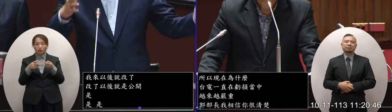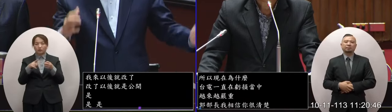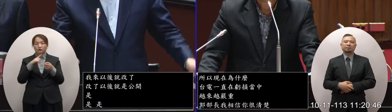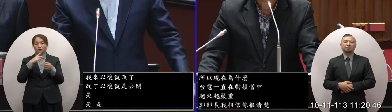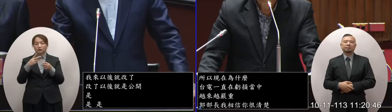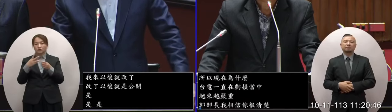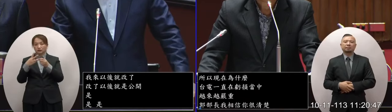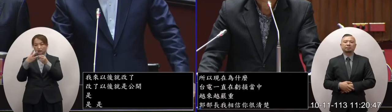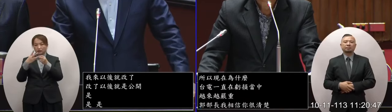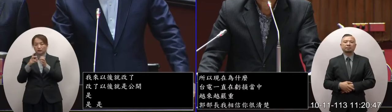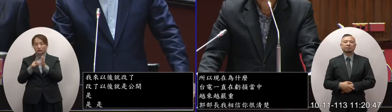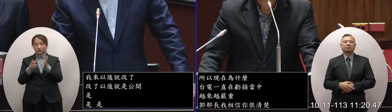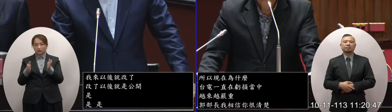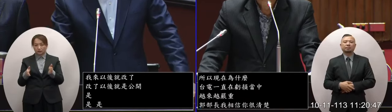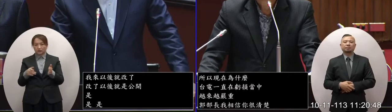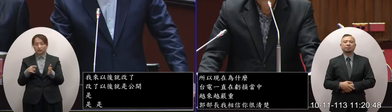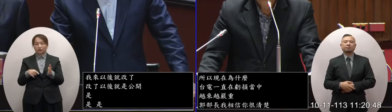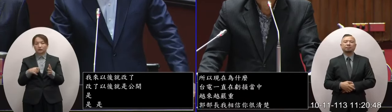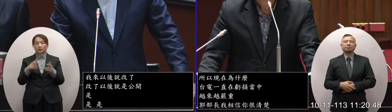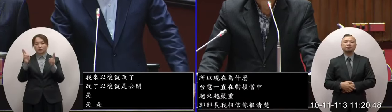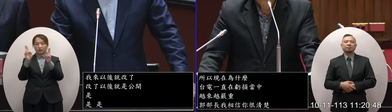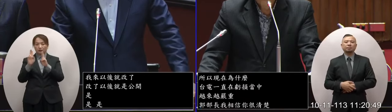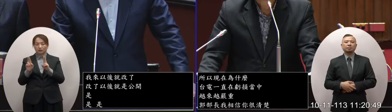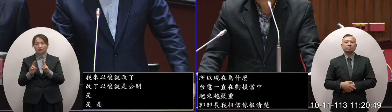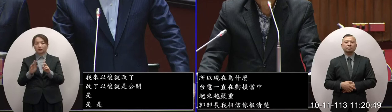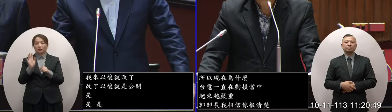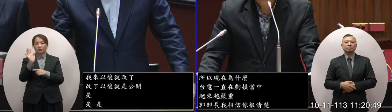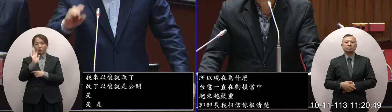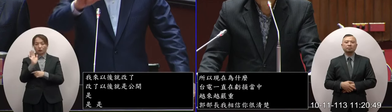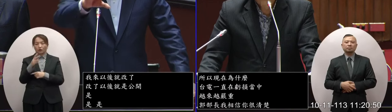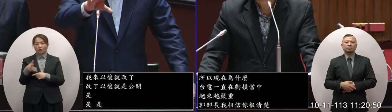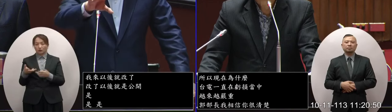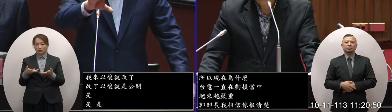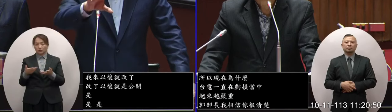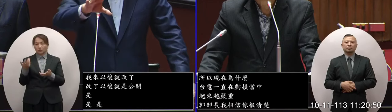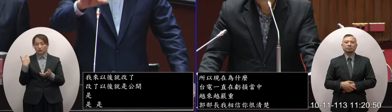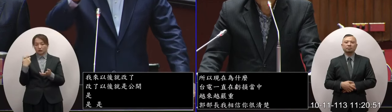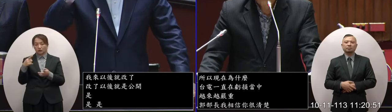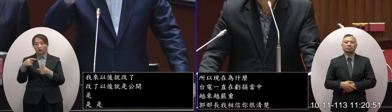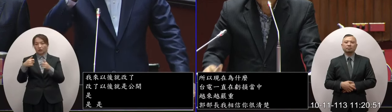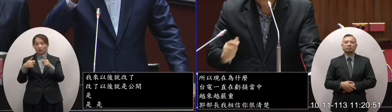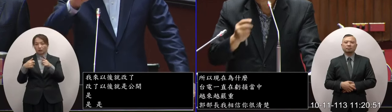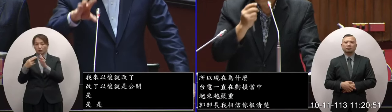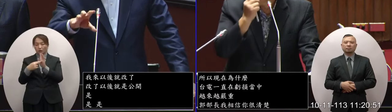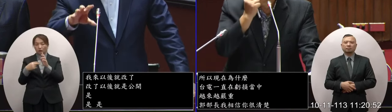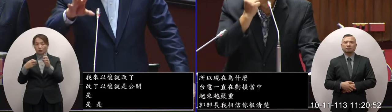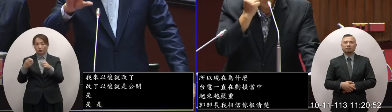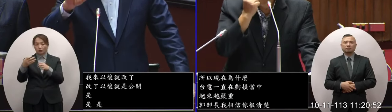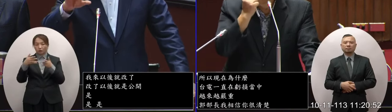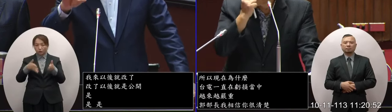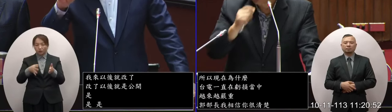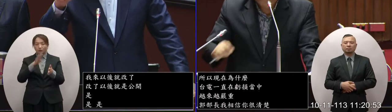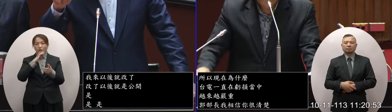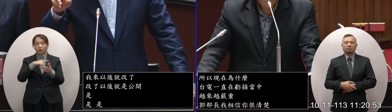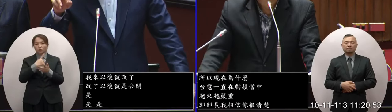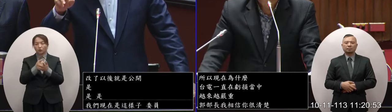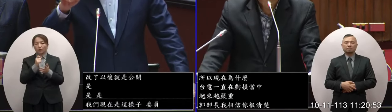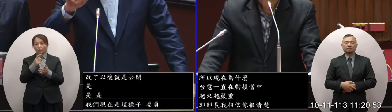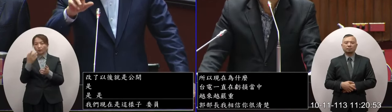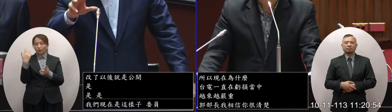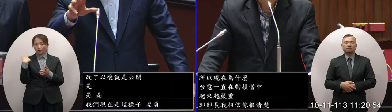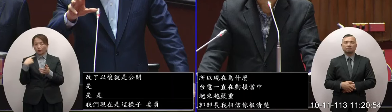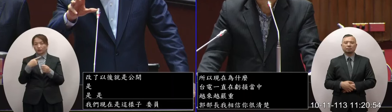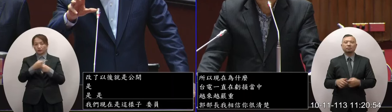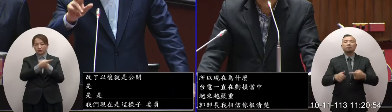第三期的这个电哈，风电了。就前面刚才你所指证的这个准购那个，大概就是第一